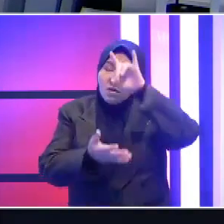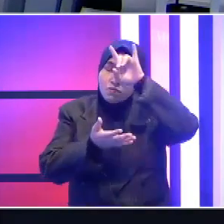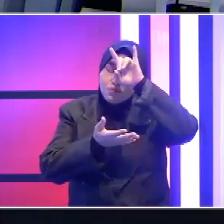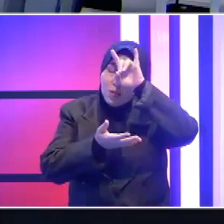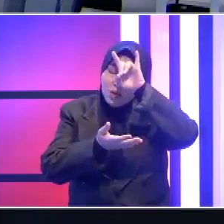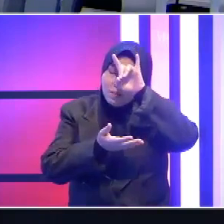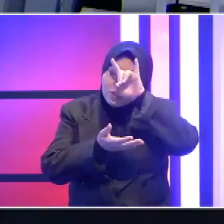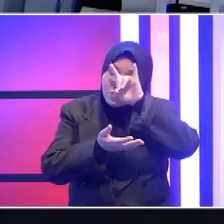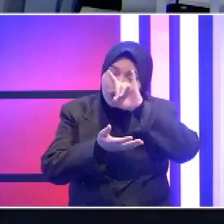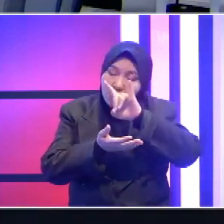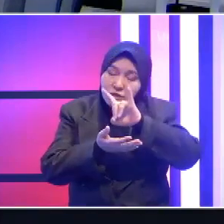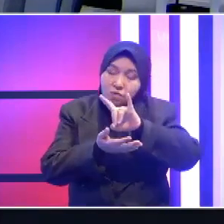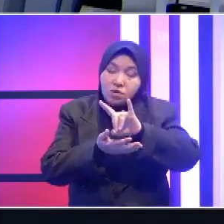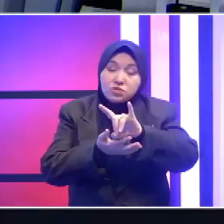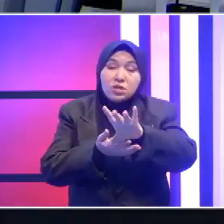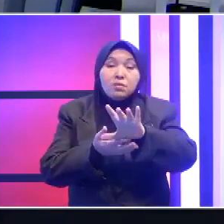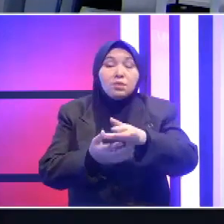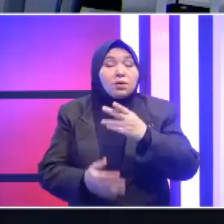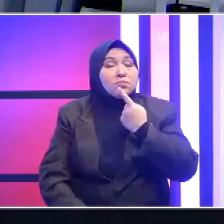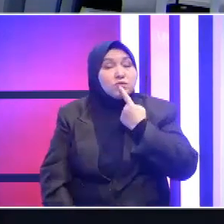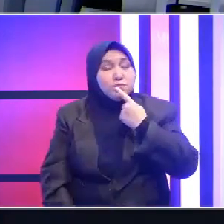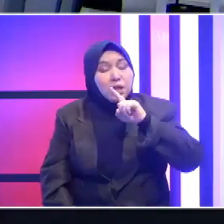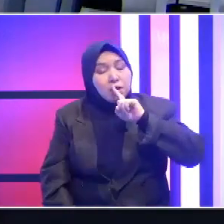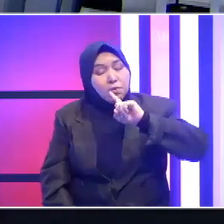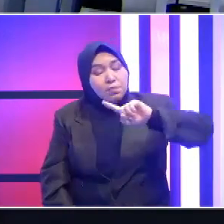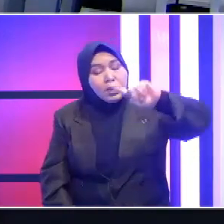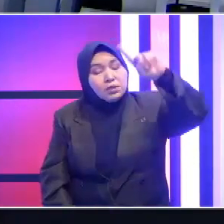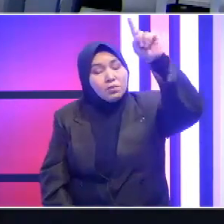filler meskipun wajib Bismillahirohmanirohim